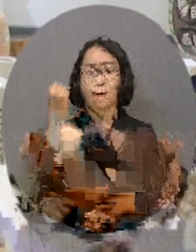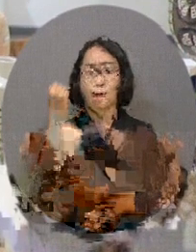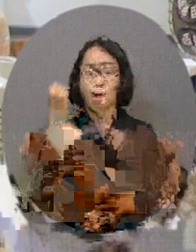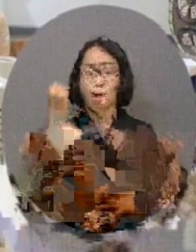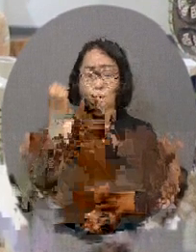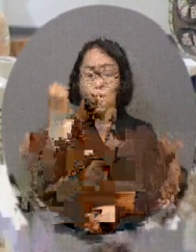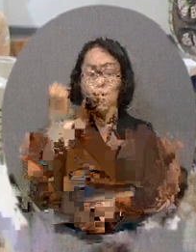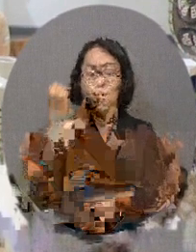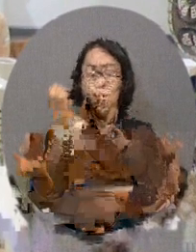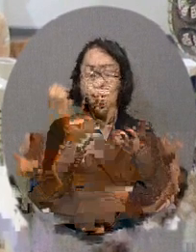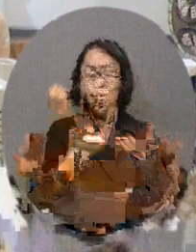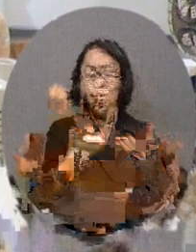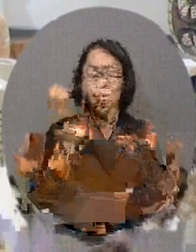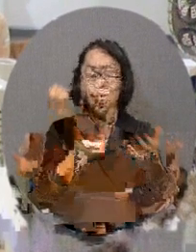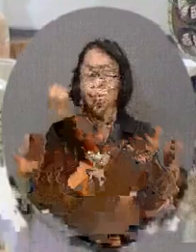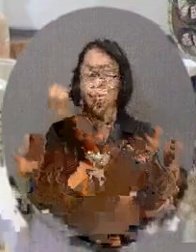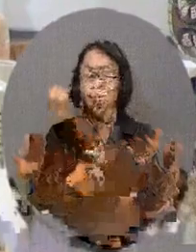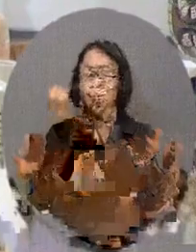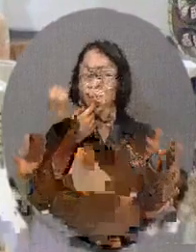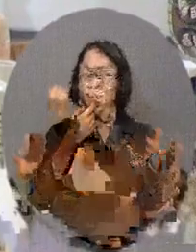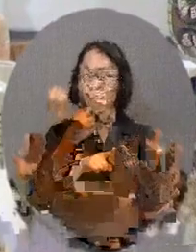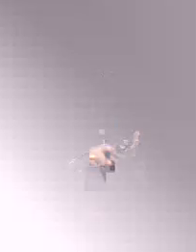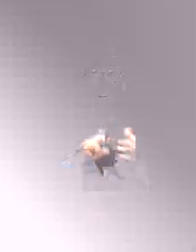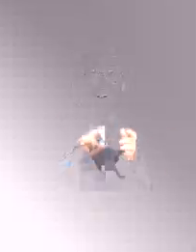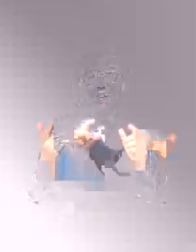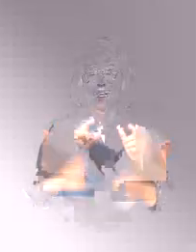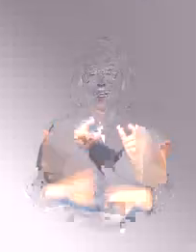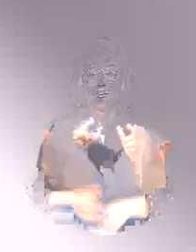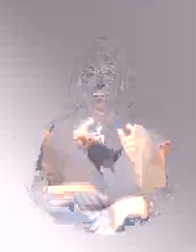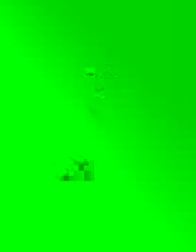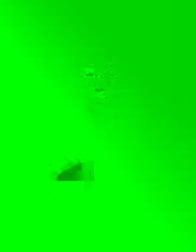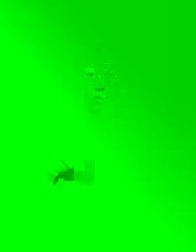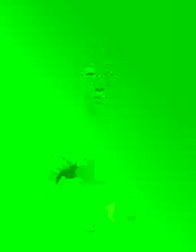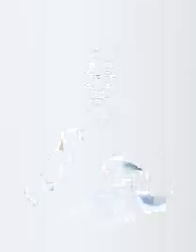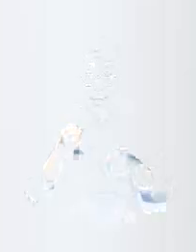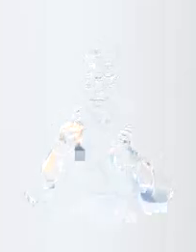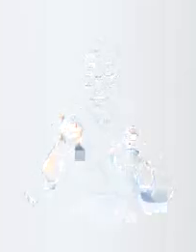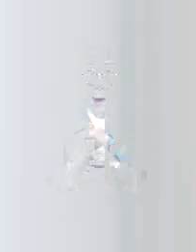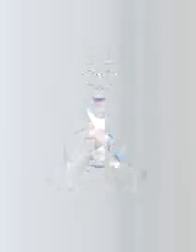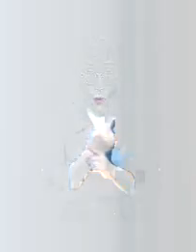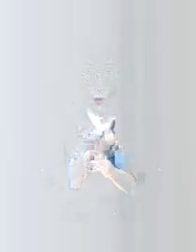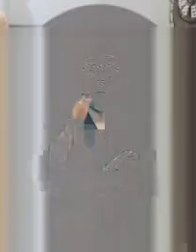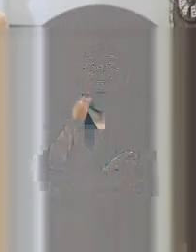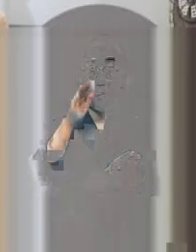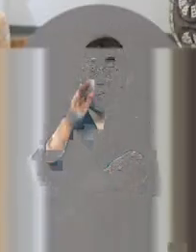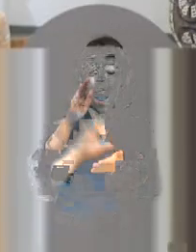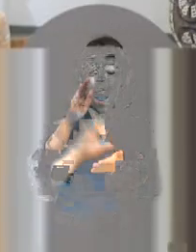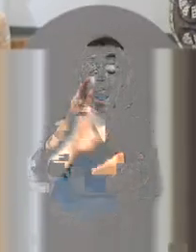들이 들어오기가 어려운 부분이 있었습니다. 이번에 전시실 개선을 통해서